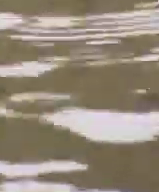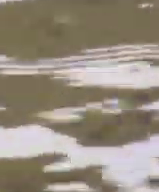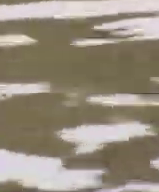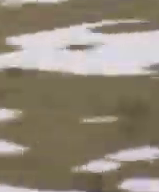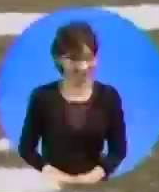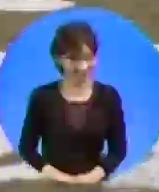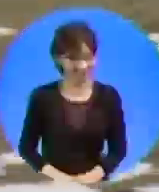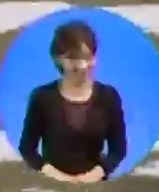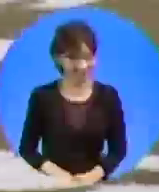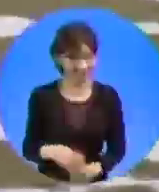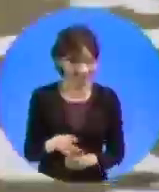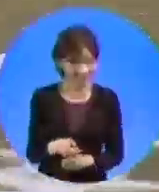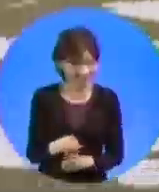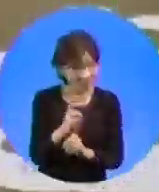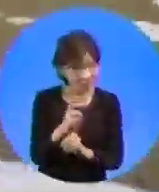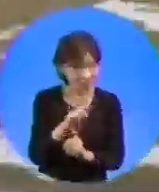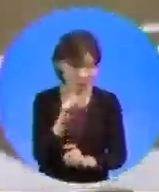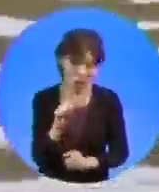釣れるかな。